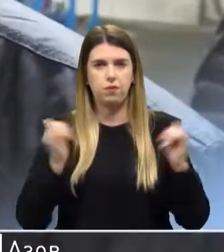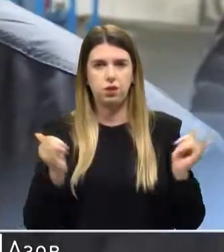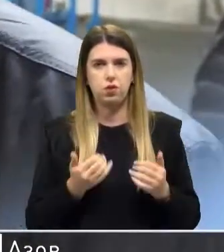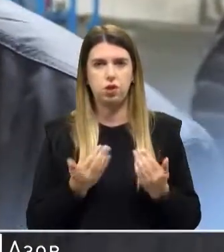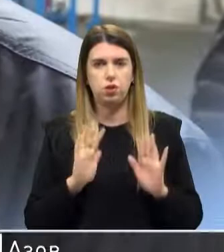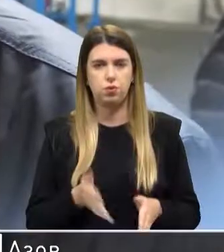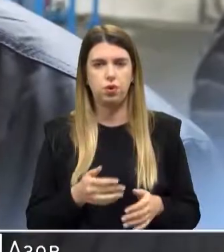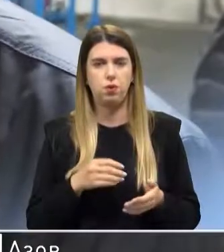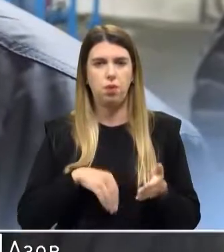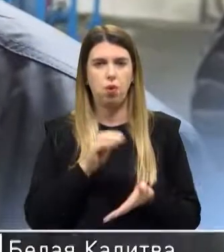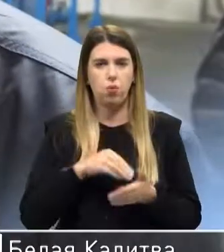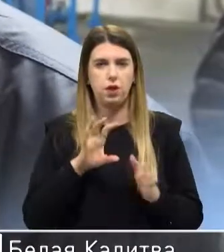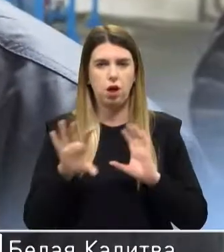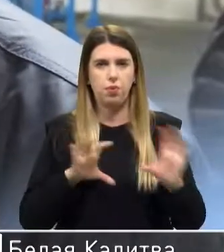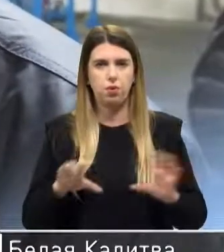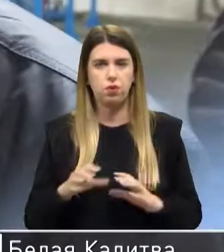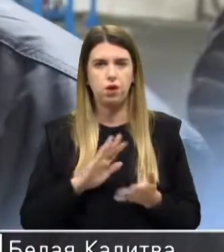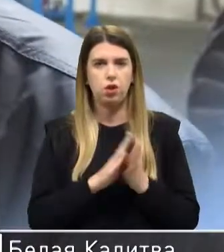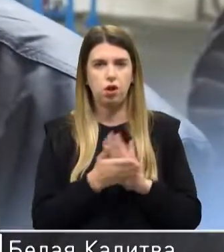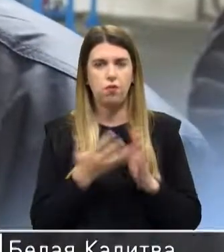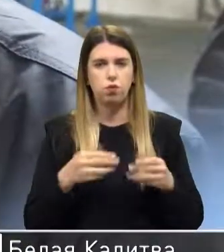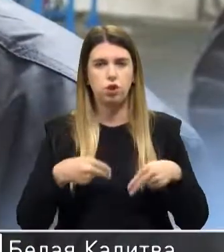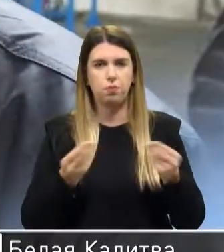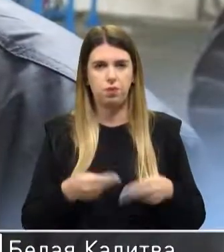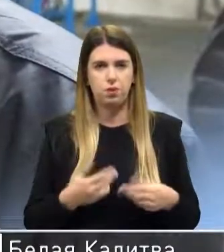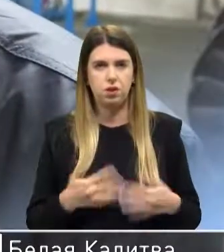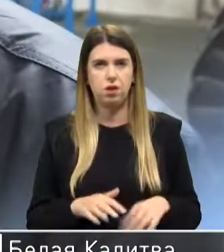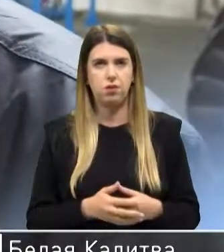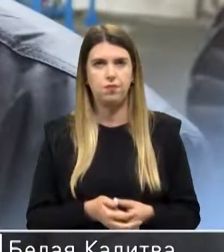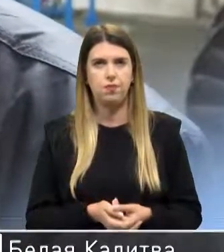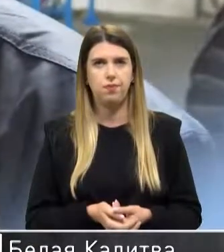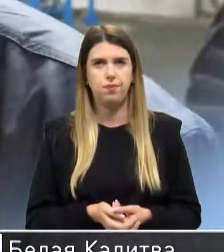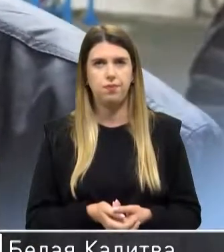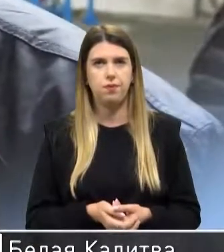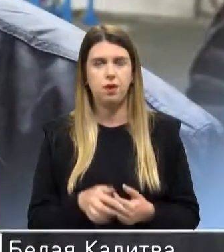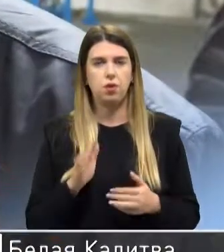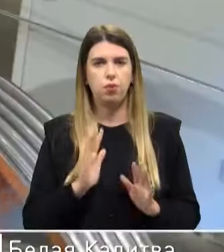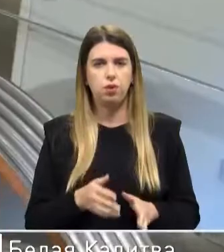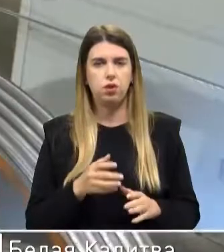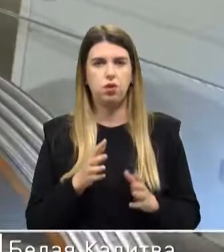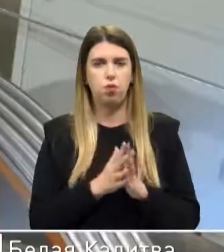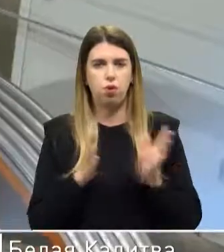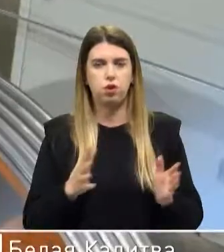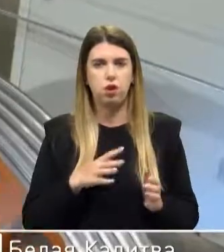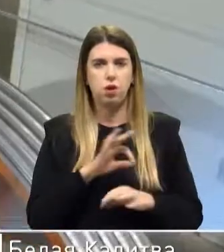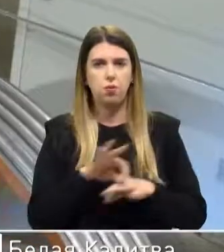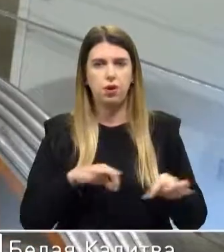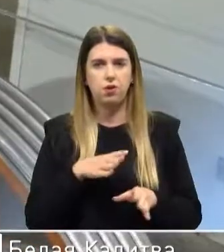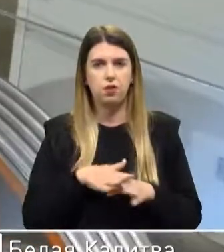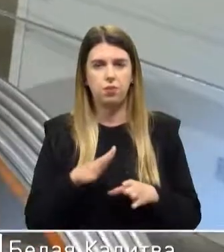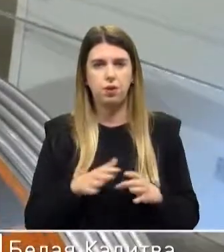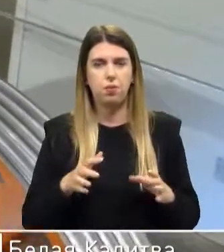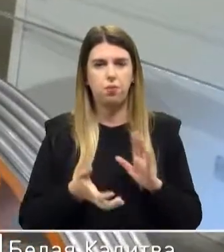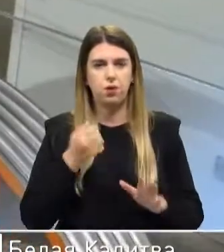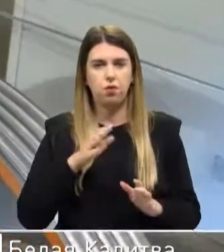будем приобретать оборудование. Уже договора заключены, все. Это будет номенклатура больше. Проект осуществляется при